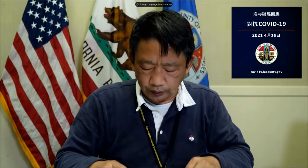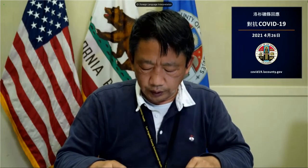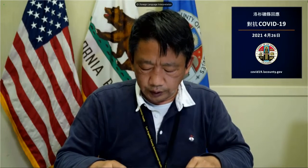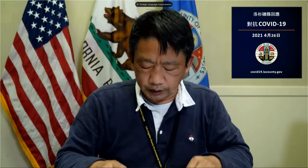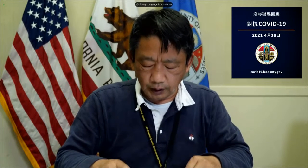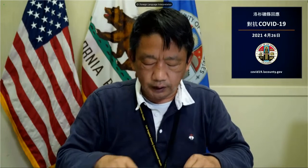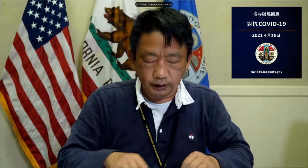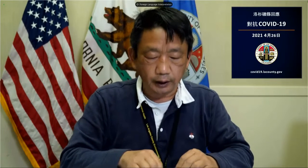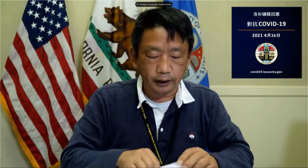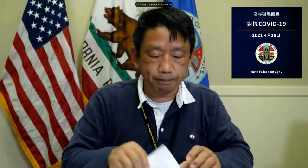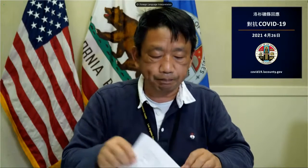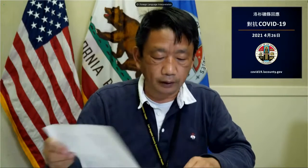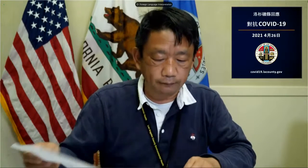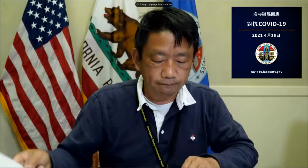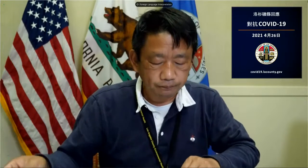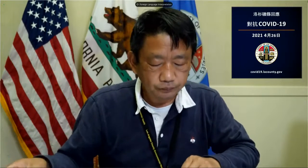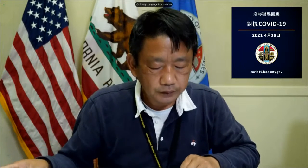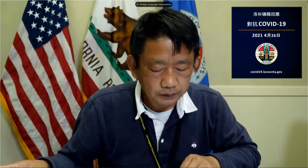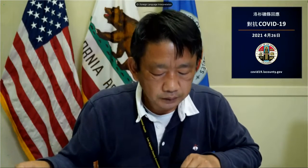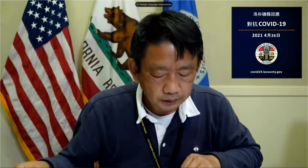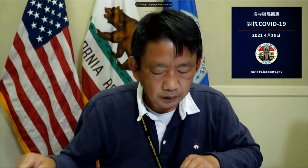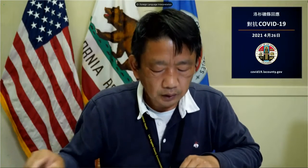院率已下降了1半，